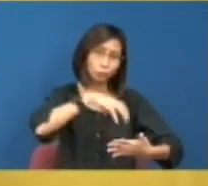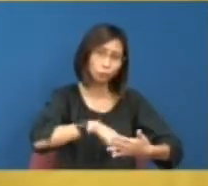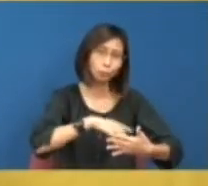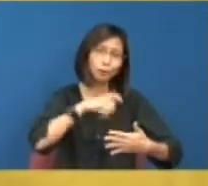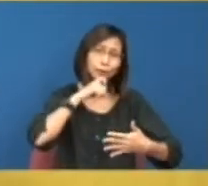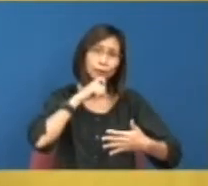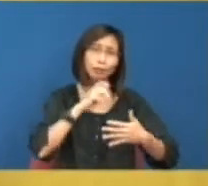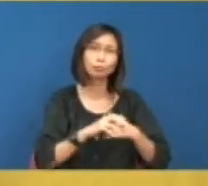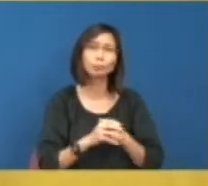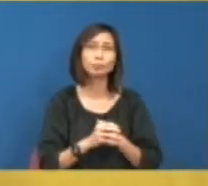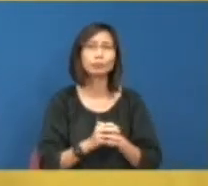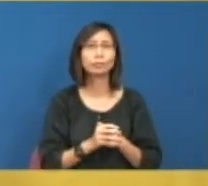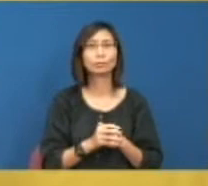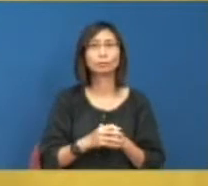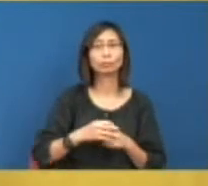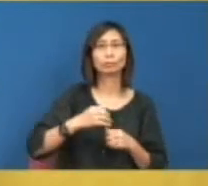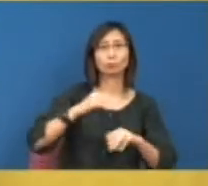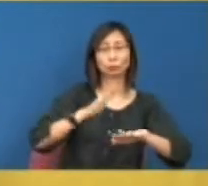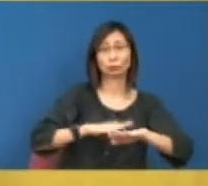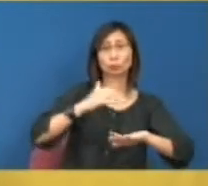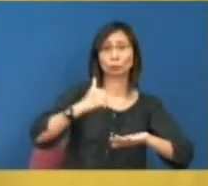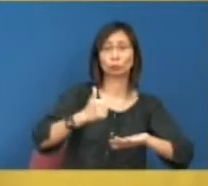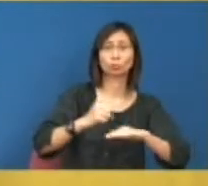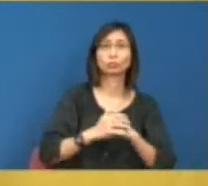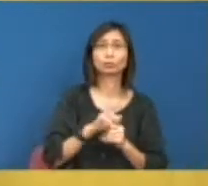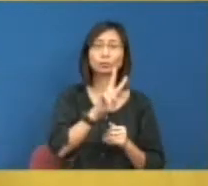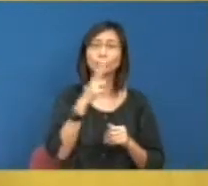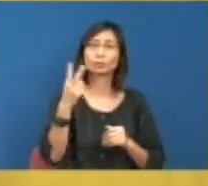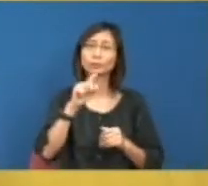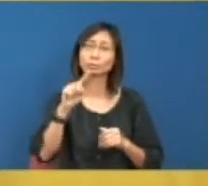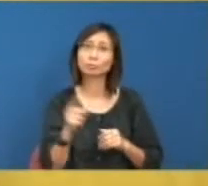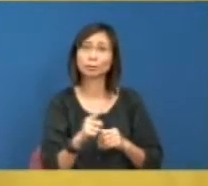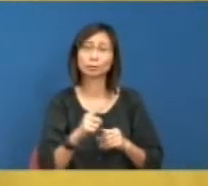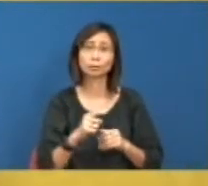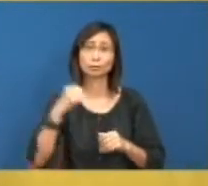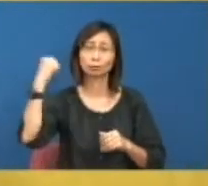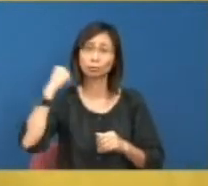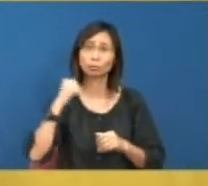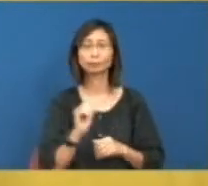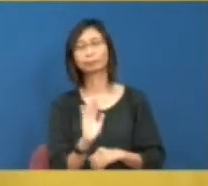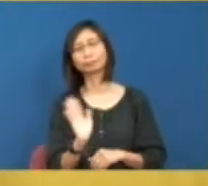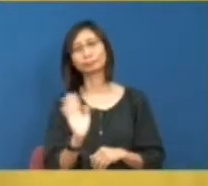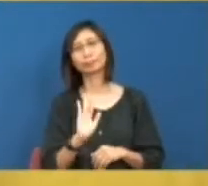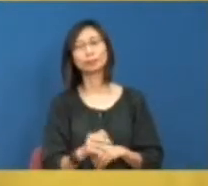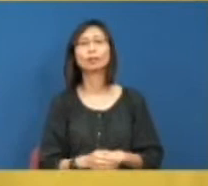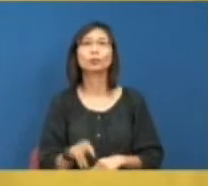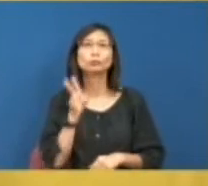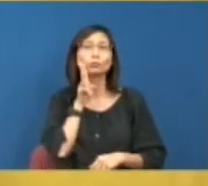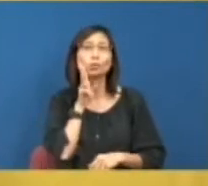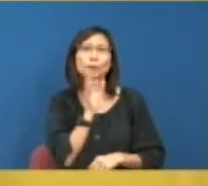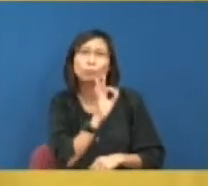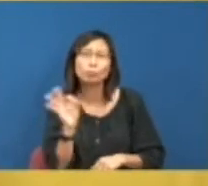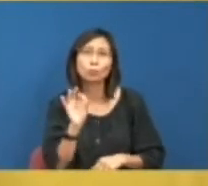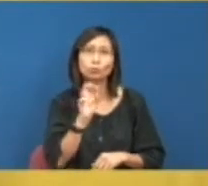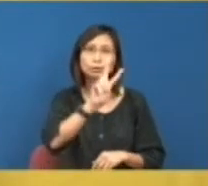係好過嗰22萬個人，起嗰個效果嘅22萬，亦都係多餘嘅，因為冇22萬人，我哋根本冇能力喺嗰